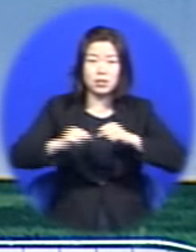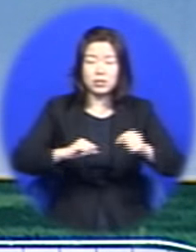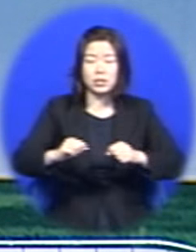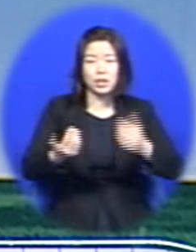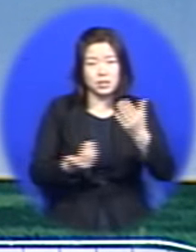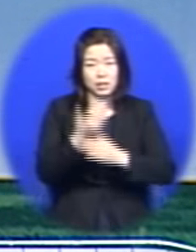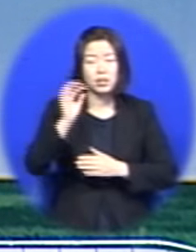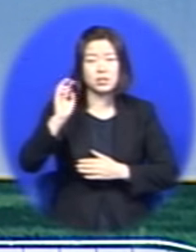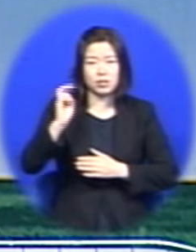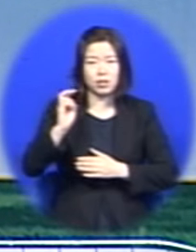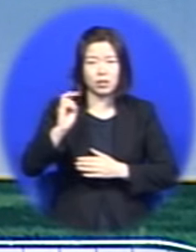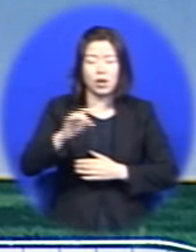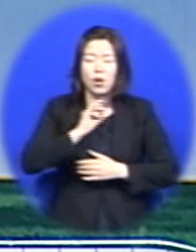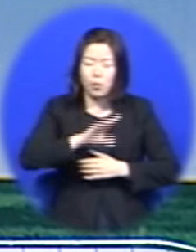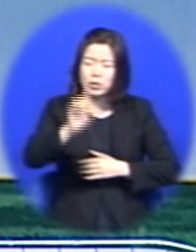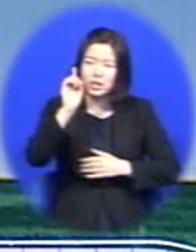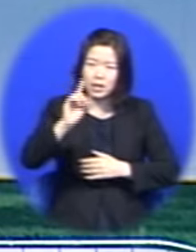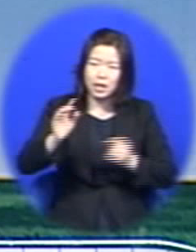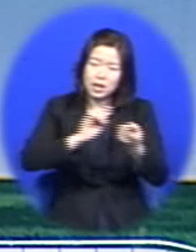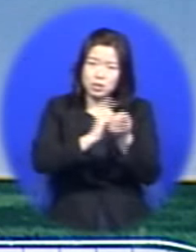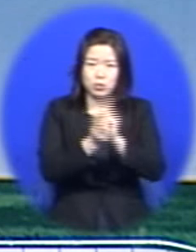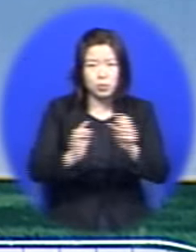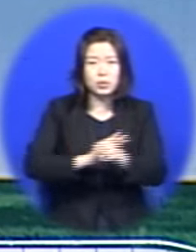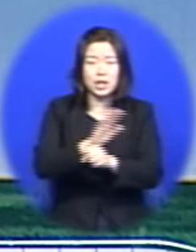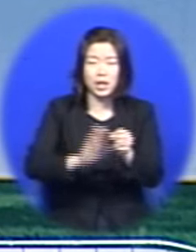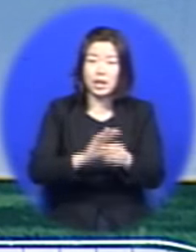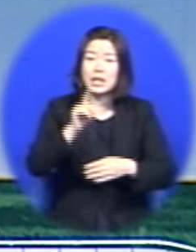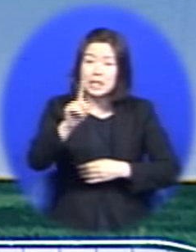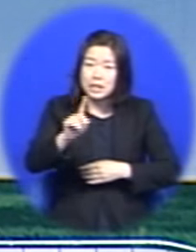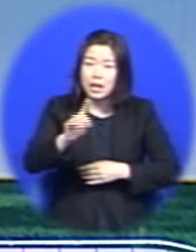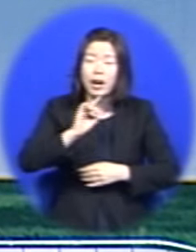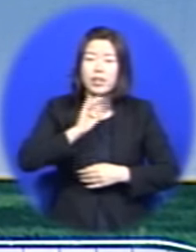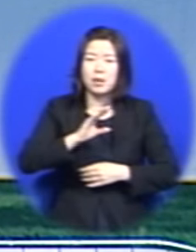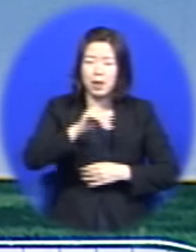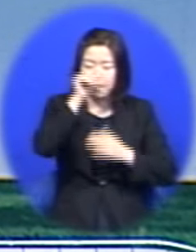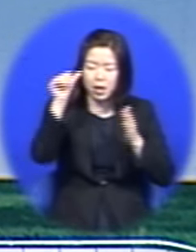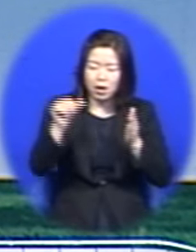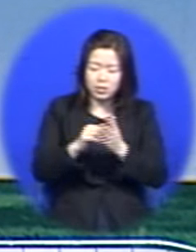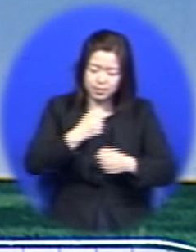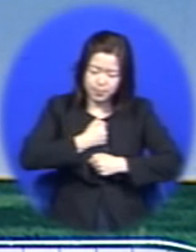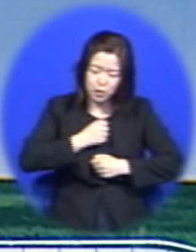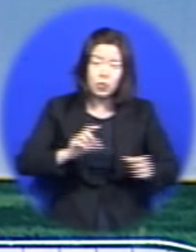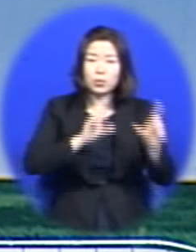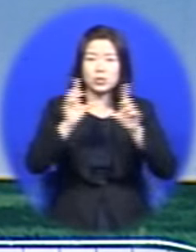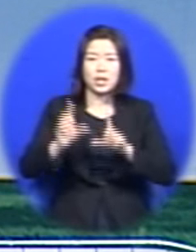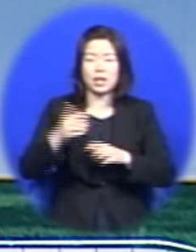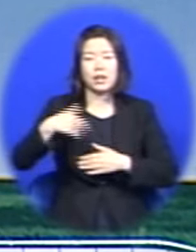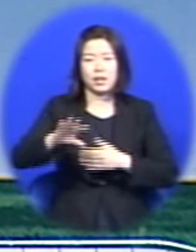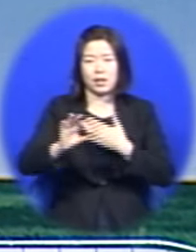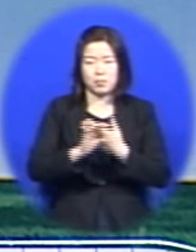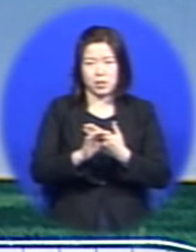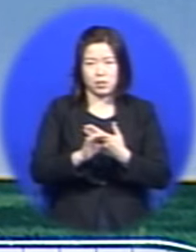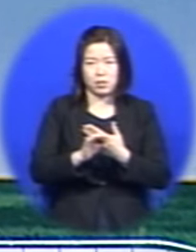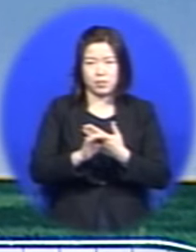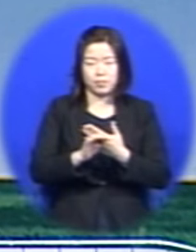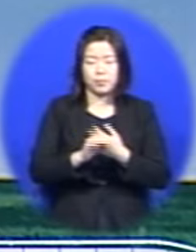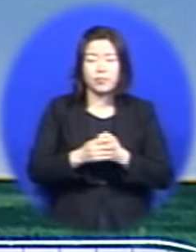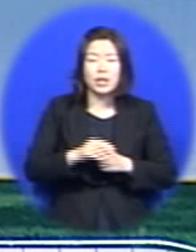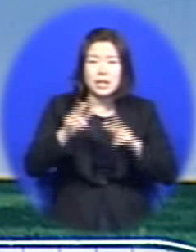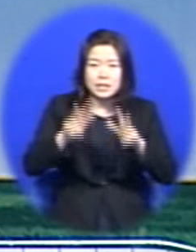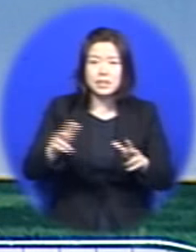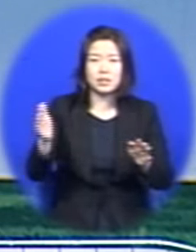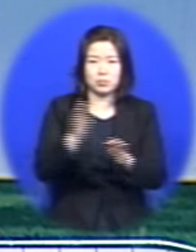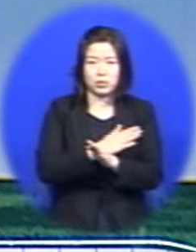오직 하나, 서로 사랑하라, 서로 사랑하라. 그거 하나만 평생 지키고 살았다. 그러므로 지금부터